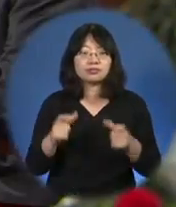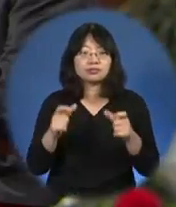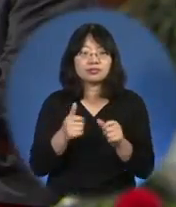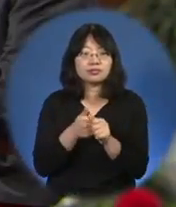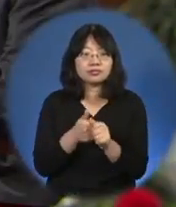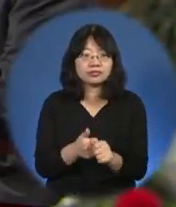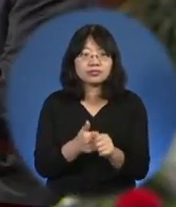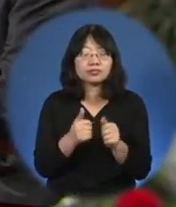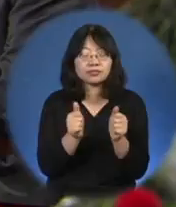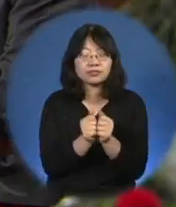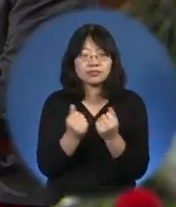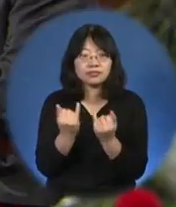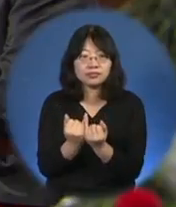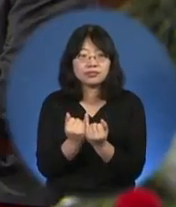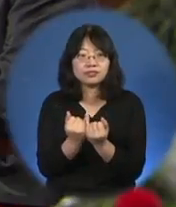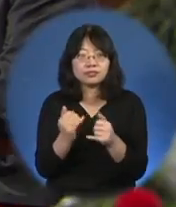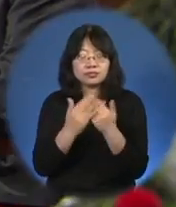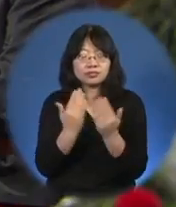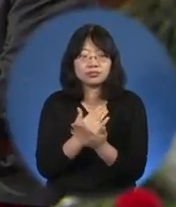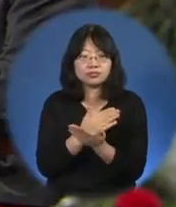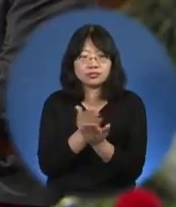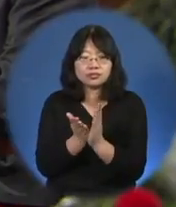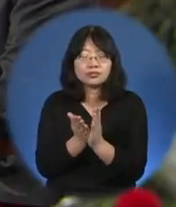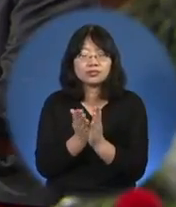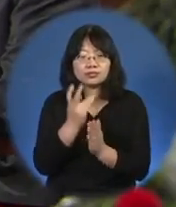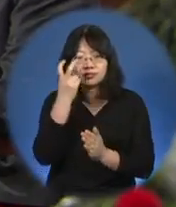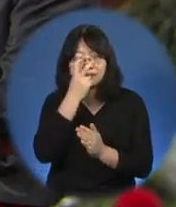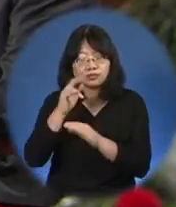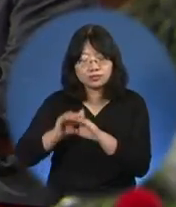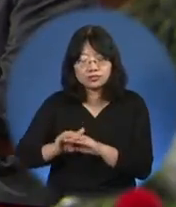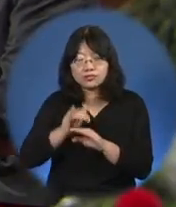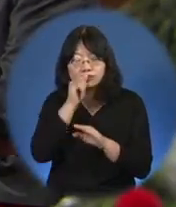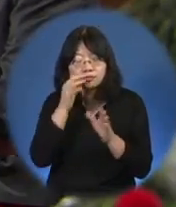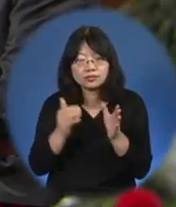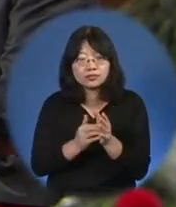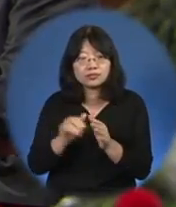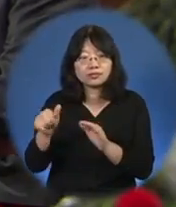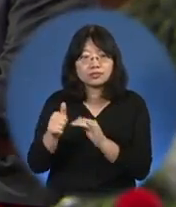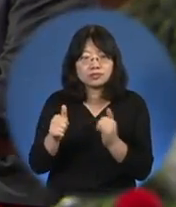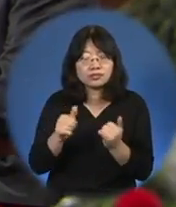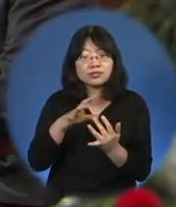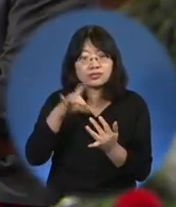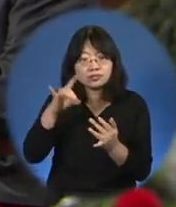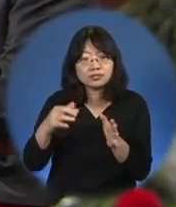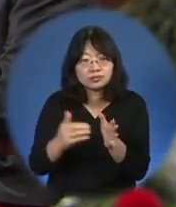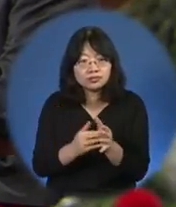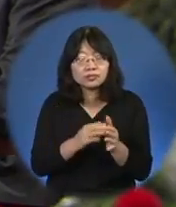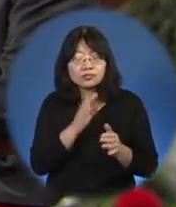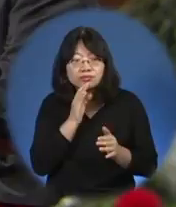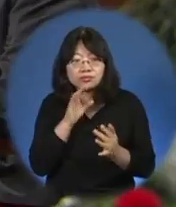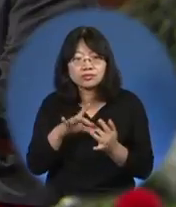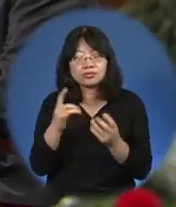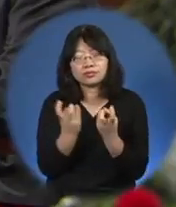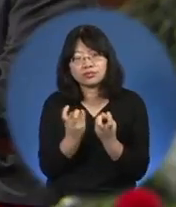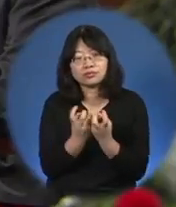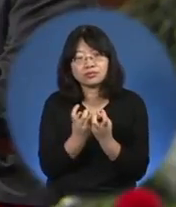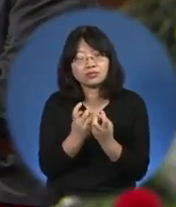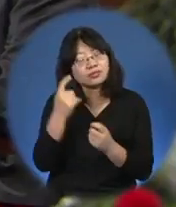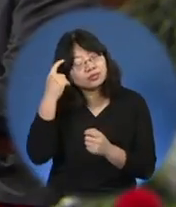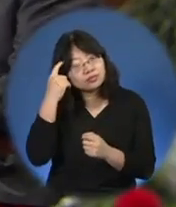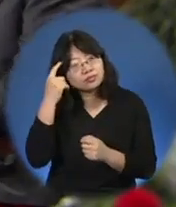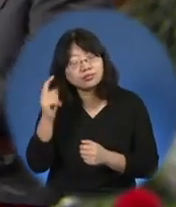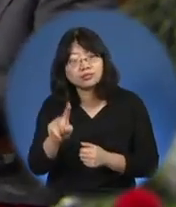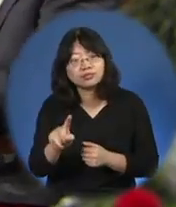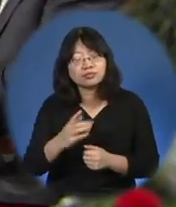지역별, 성별, 연령별 분포를 다 감안해서 그렇습니다. 그래서 500명을 선정을 했다. 네. 그 선정하는 방법은 어떻게 해서